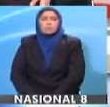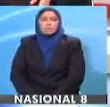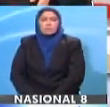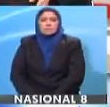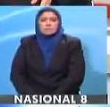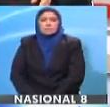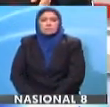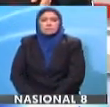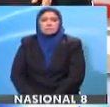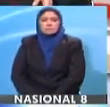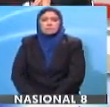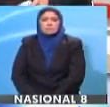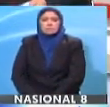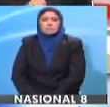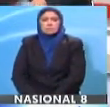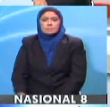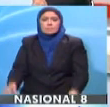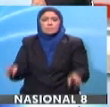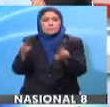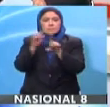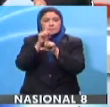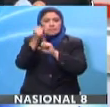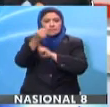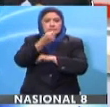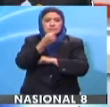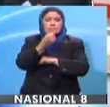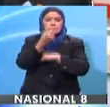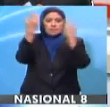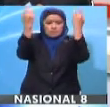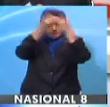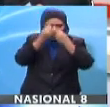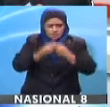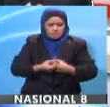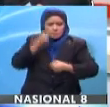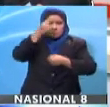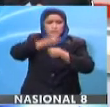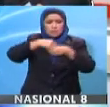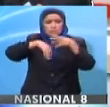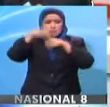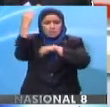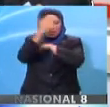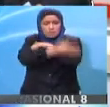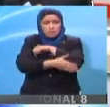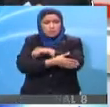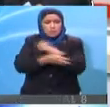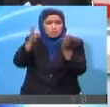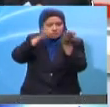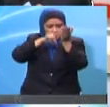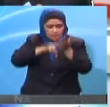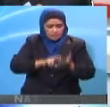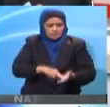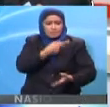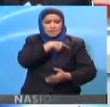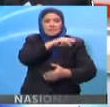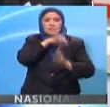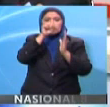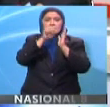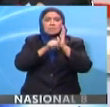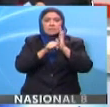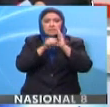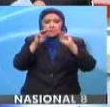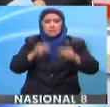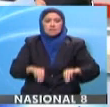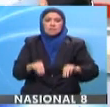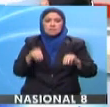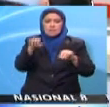Parti dalam perkembangan berkaitan bilangan Rasmi pekerja asing Seperti yang direkodkan Kementerian sumber manusia mencecah 1.9